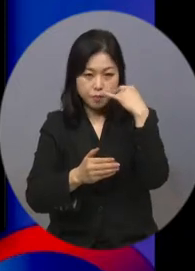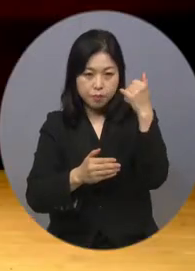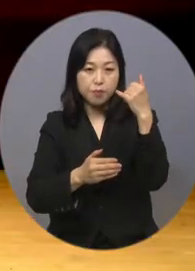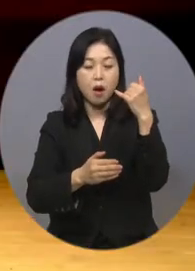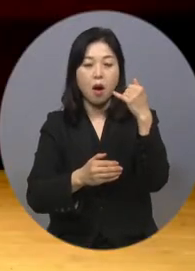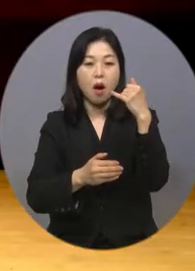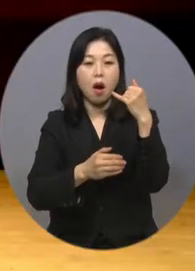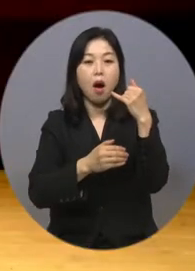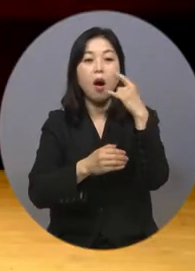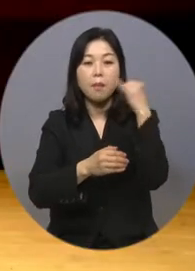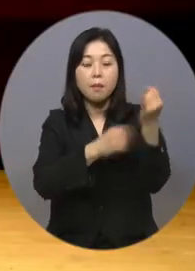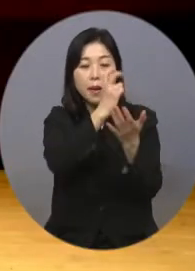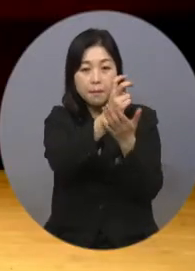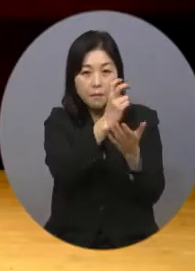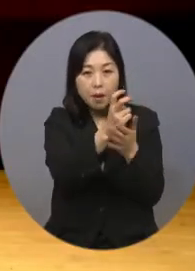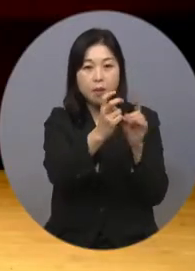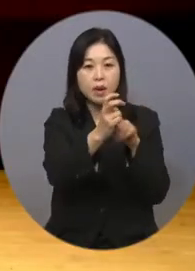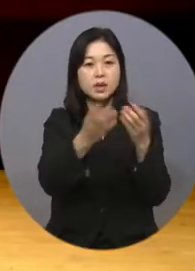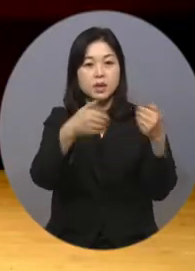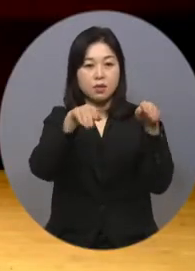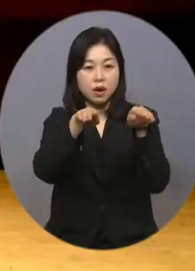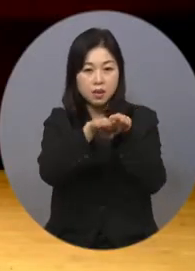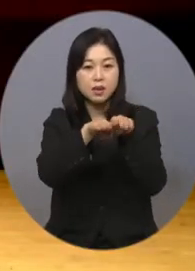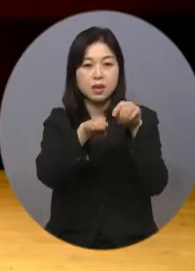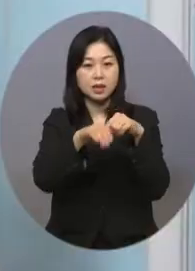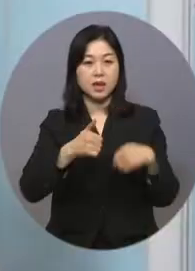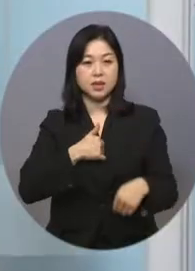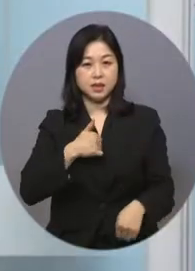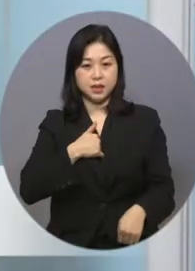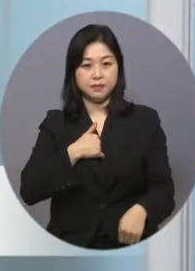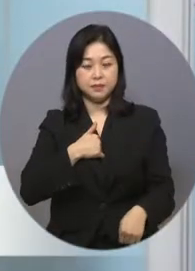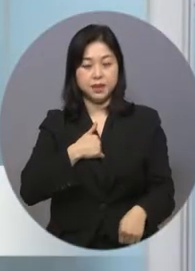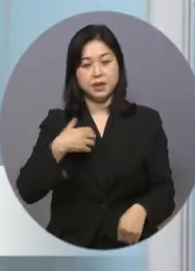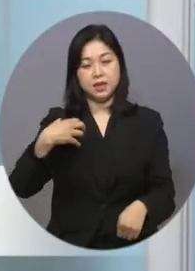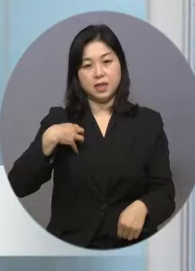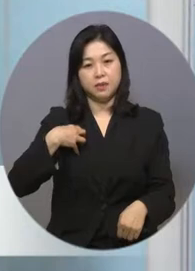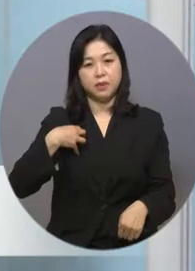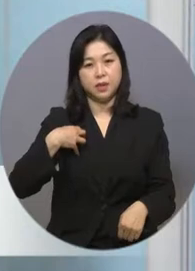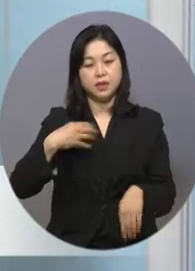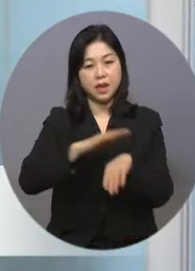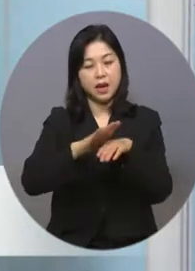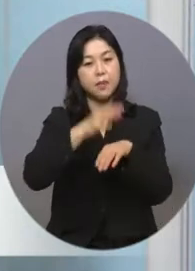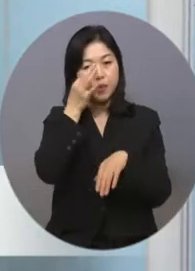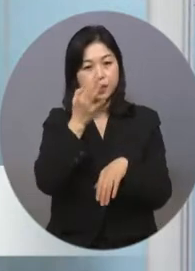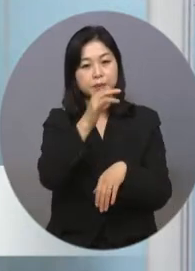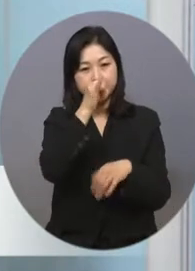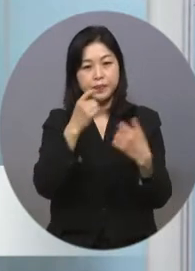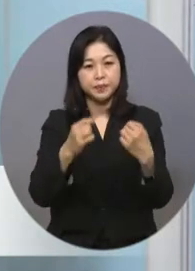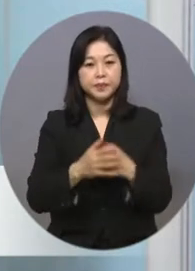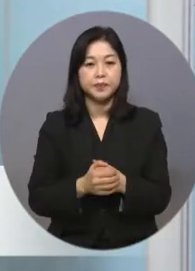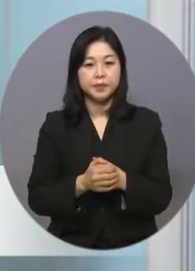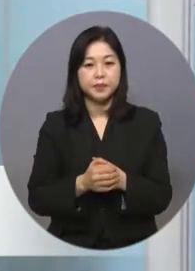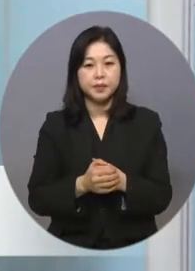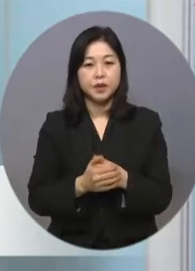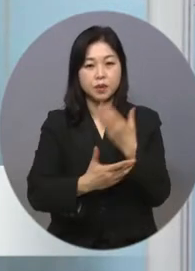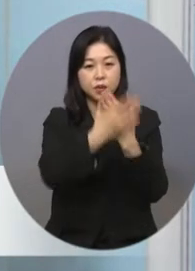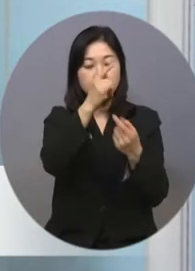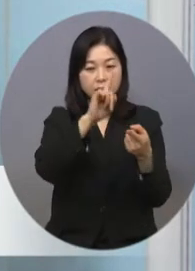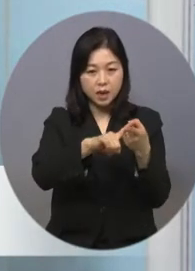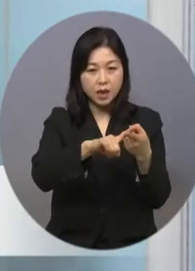참여정신과 자긍심이 갖는 무게를 가늠할 수 있습니다. 저희가 그 통일에 대한 정책과